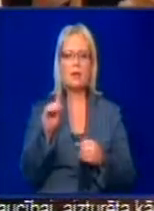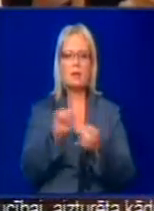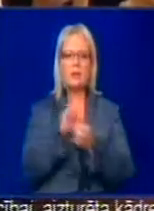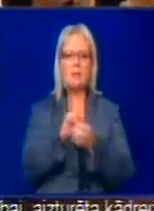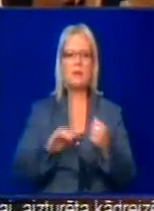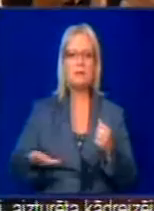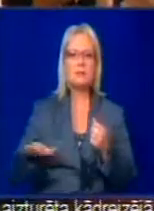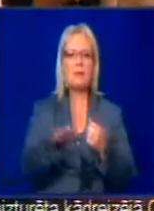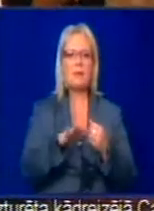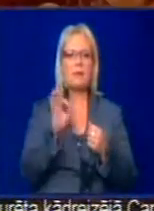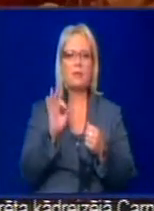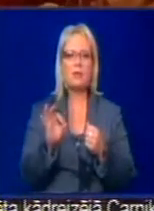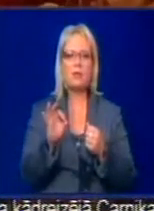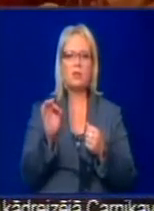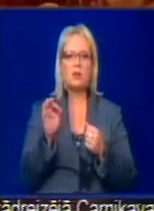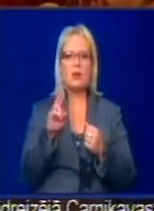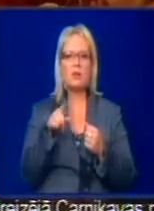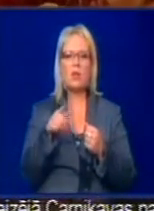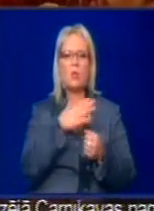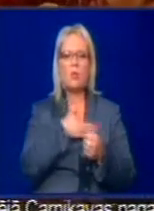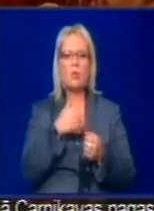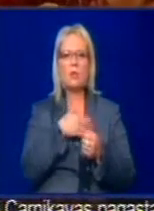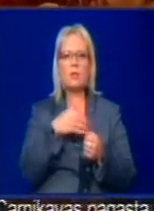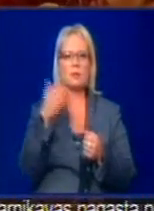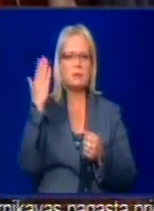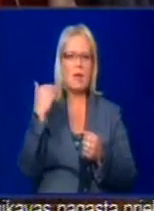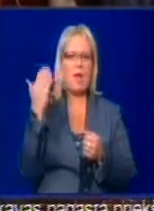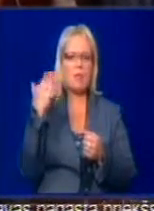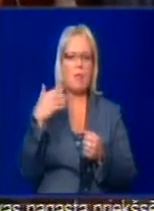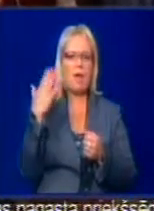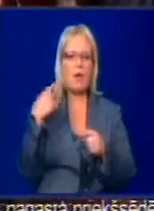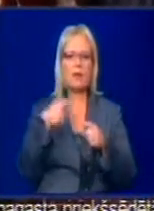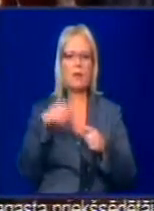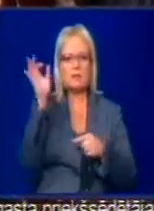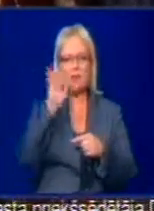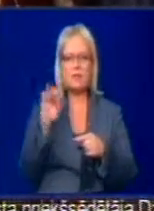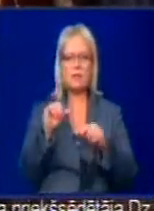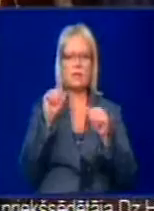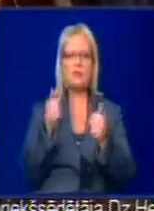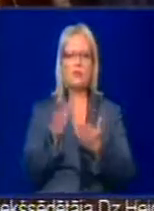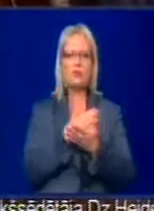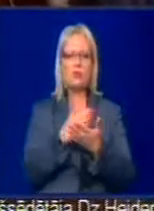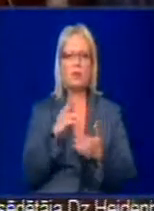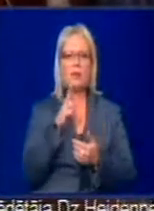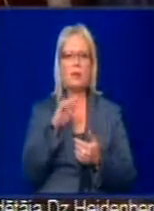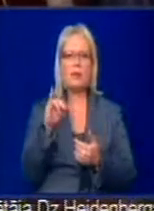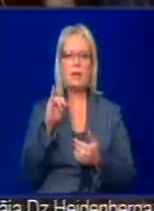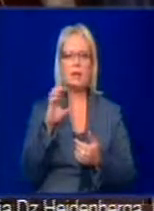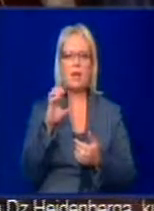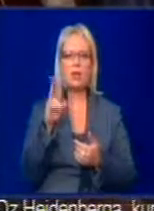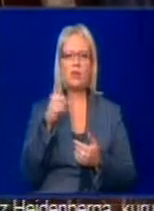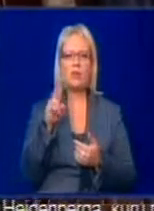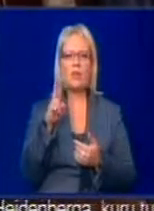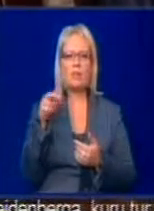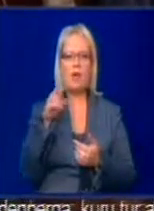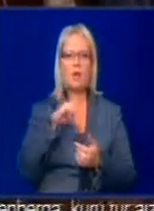zemenes, tieši spradzenes vairāk. Šī ir ļoti, ļoti sena, kādreiz Vācijā izveidota šķirne Mica Schindler, kur mums jau